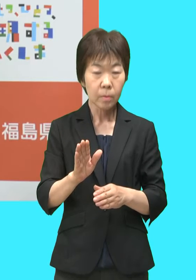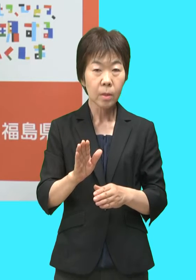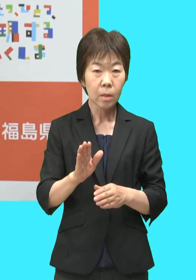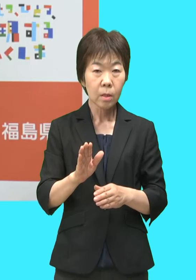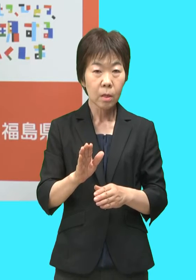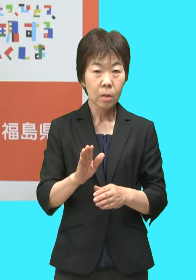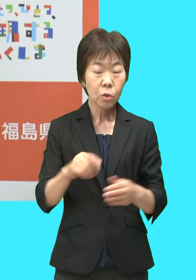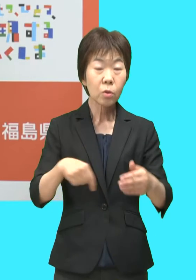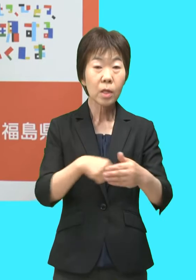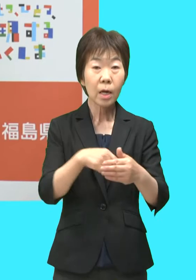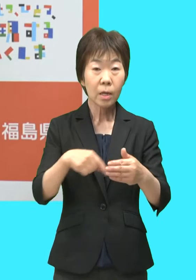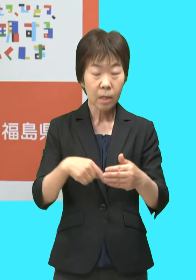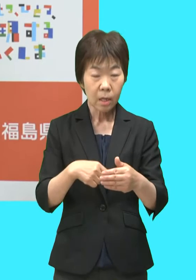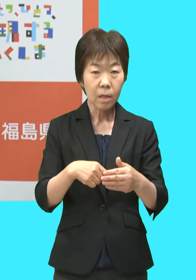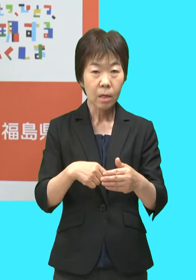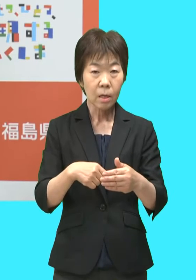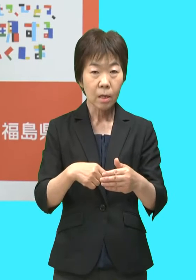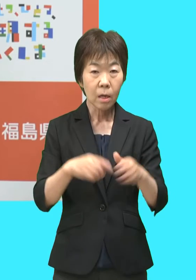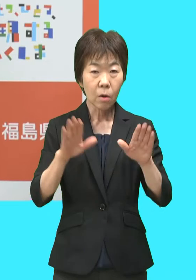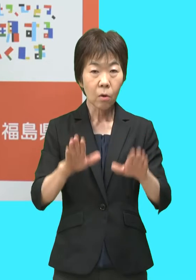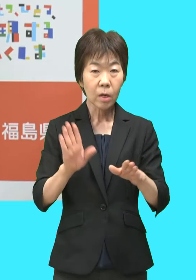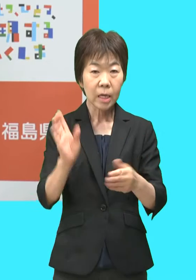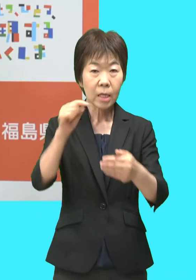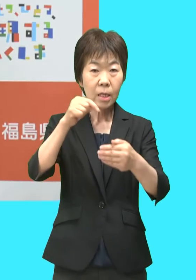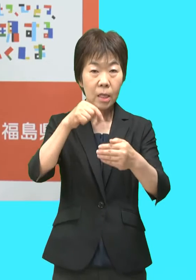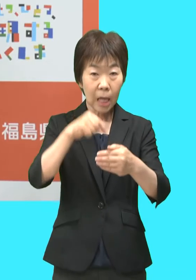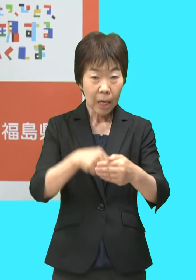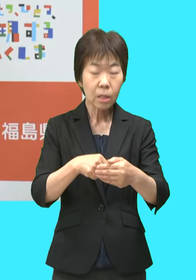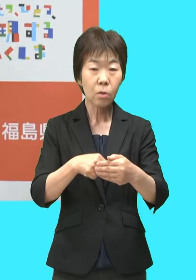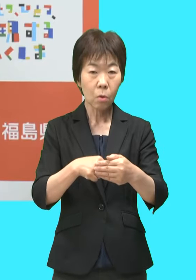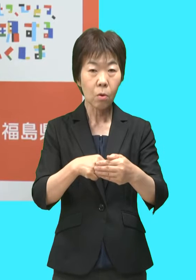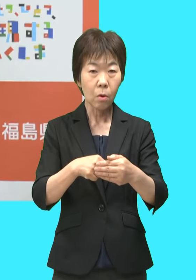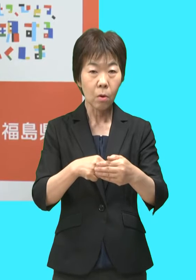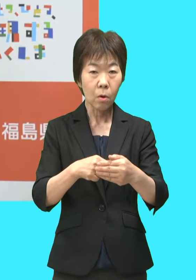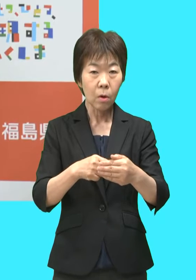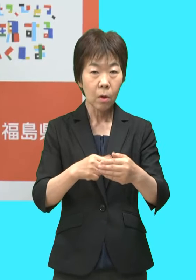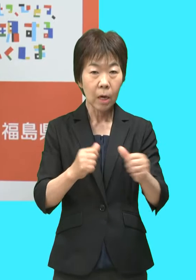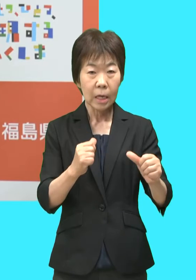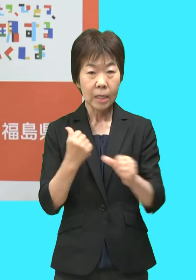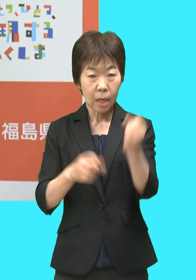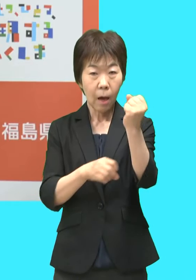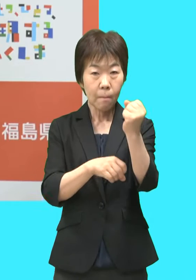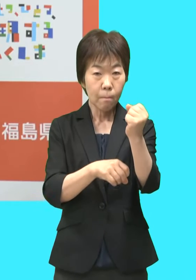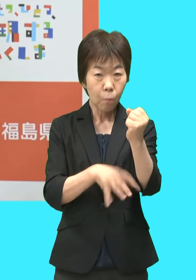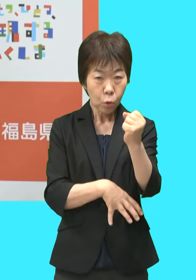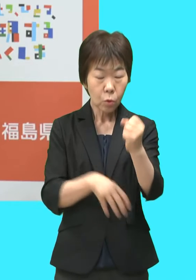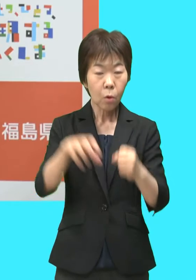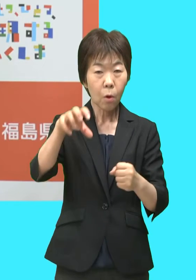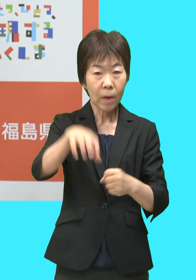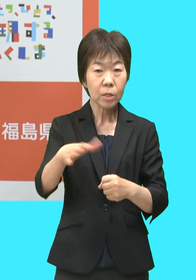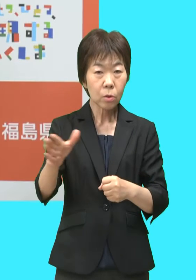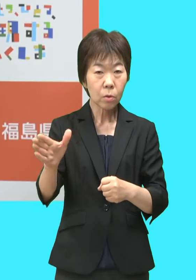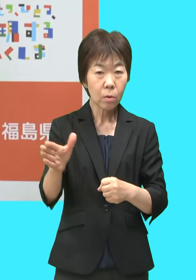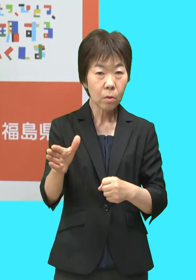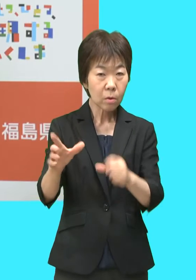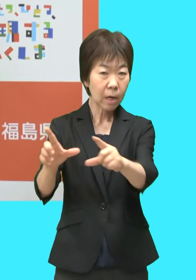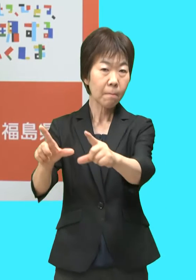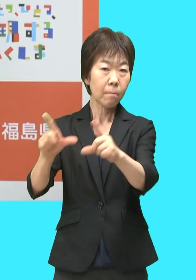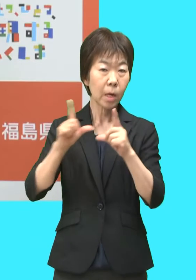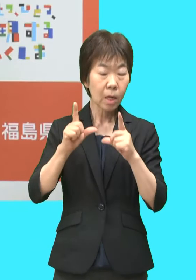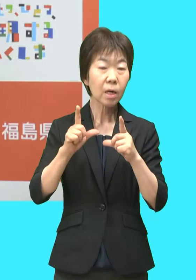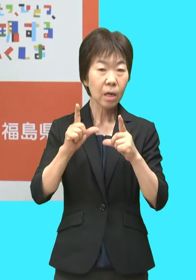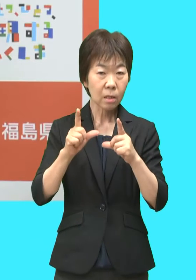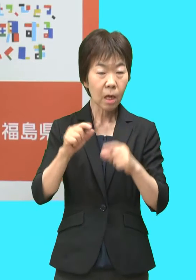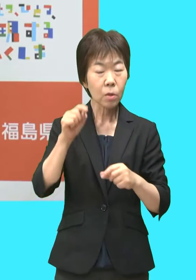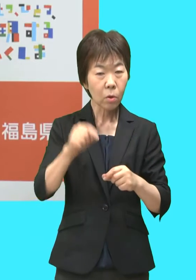でですが今回県内においてですが避難元自治体から報告を受けてそういった